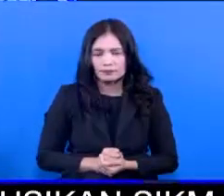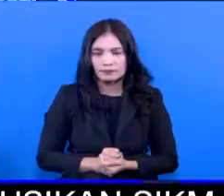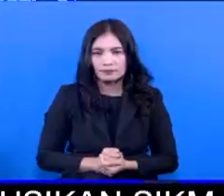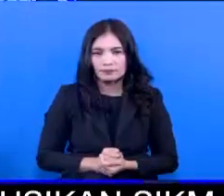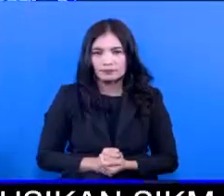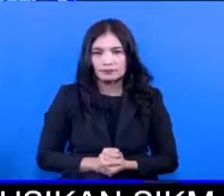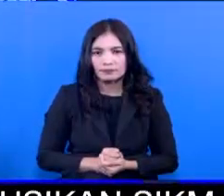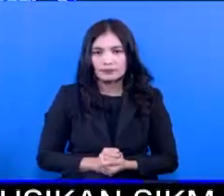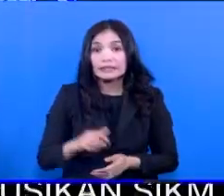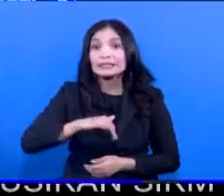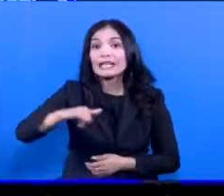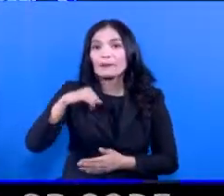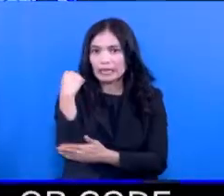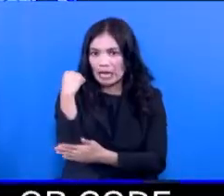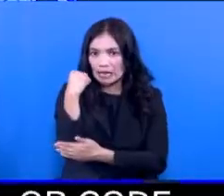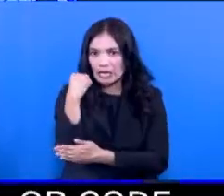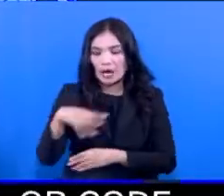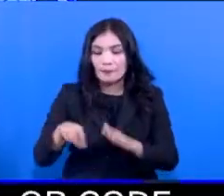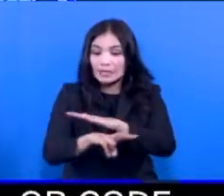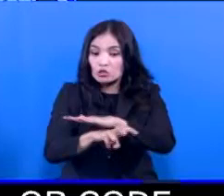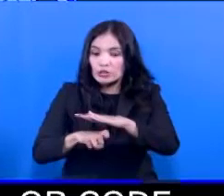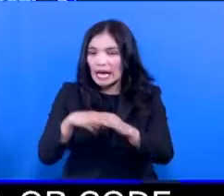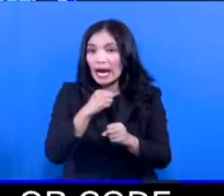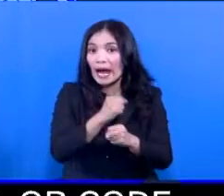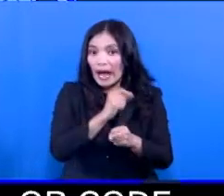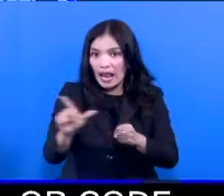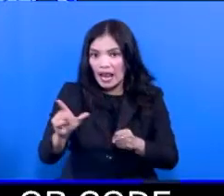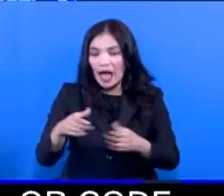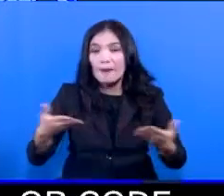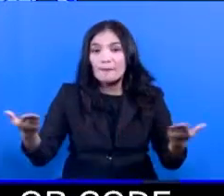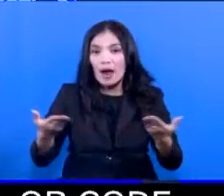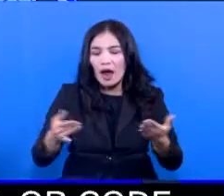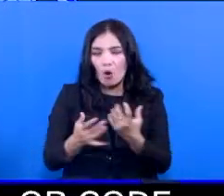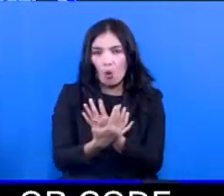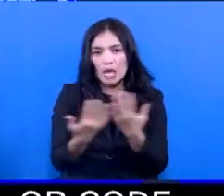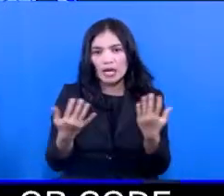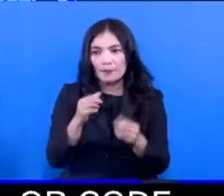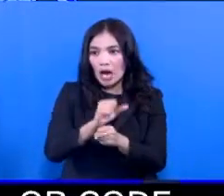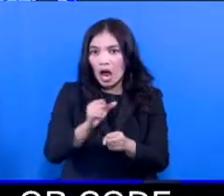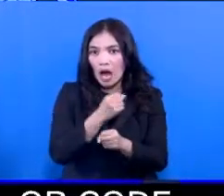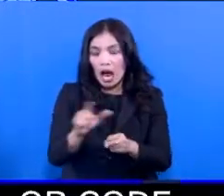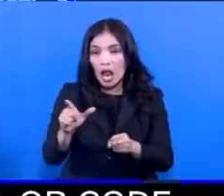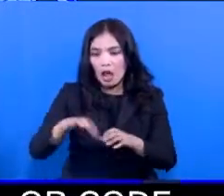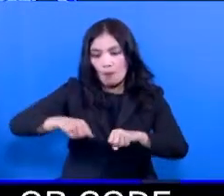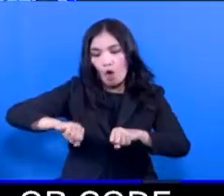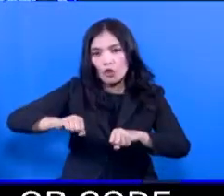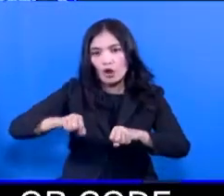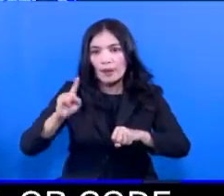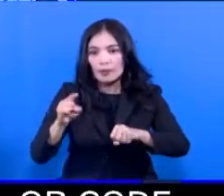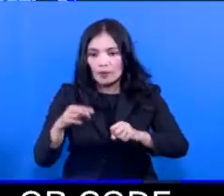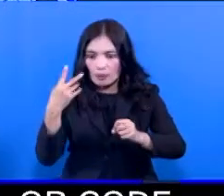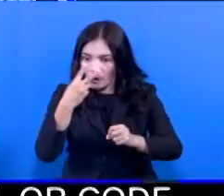Nah, ini selanjutnya juga ada peristiwa pencurian yang gagal. Nah, ini ada warga yang menggagalkan aksi pencurian sepeda motor karena